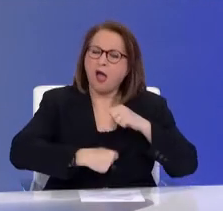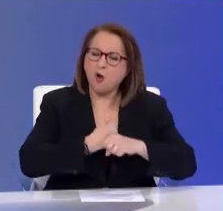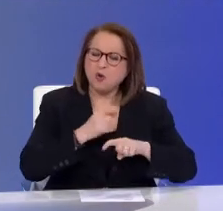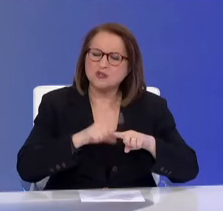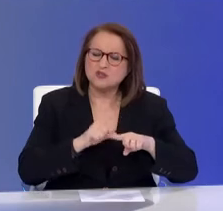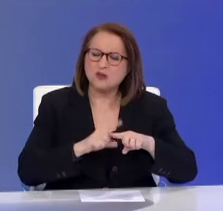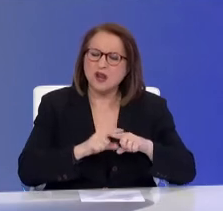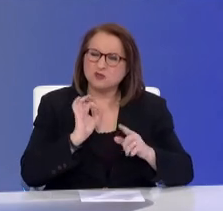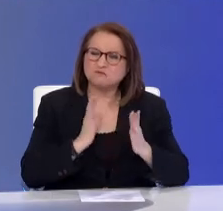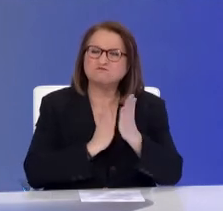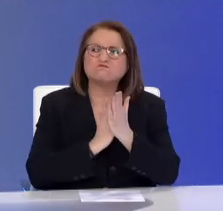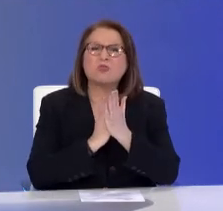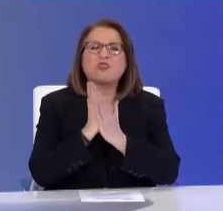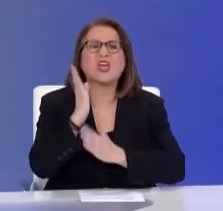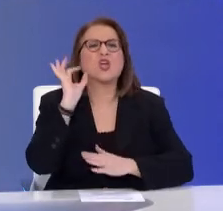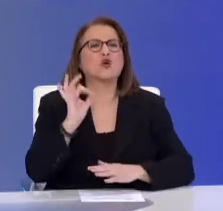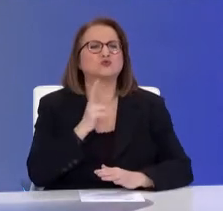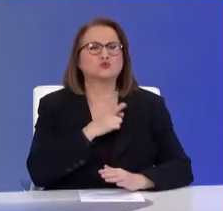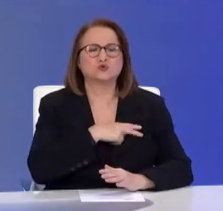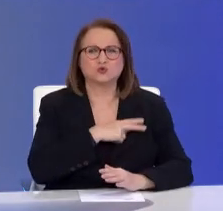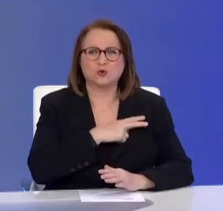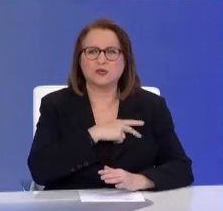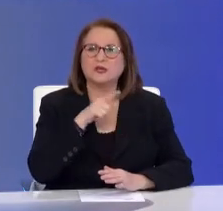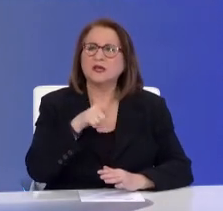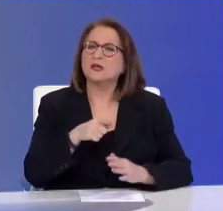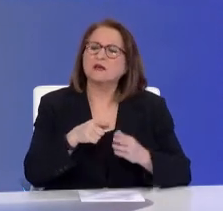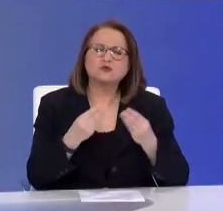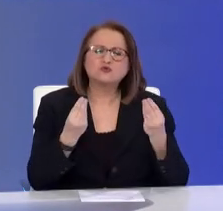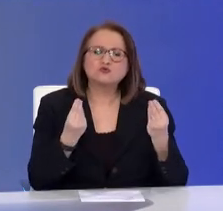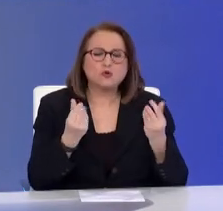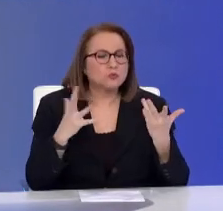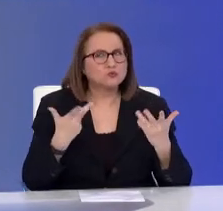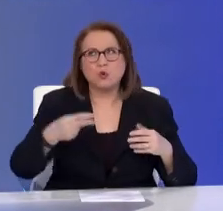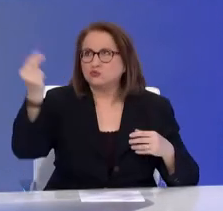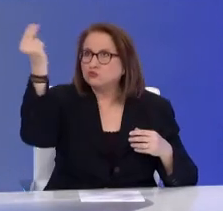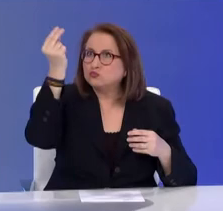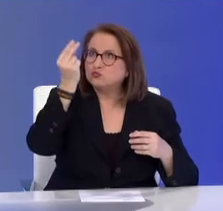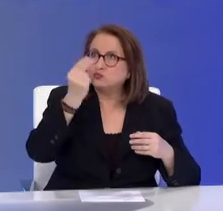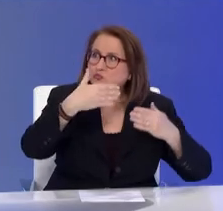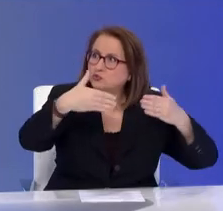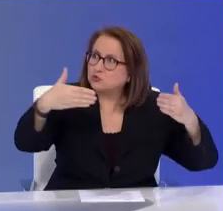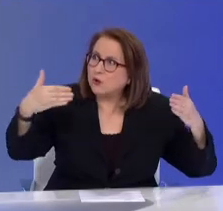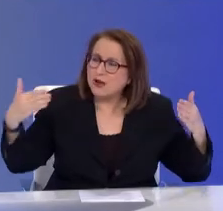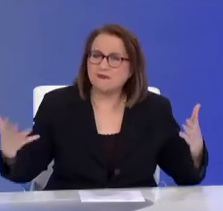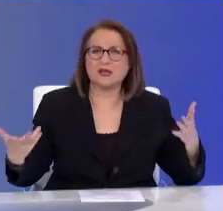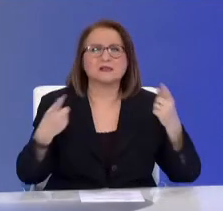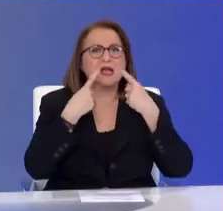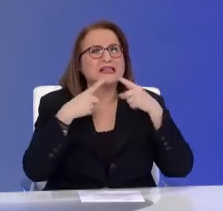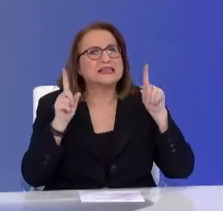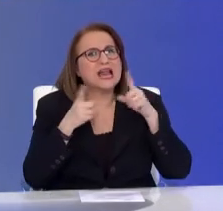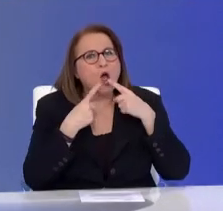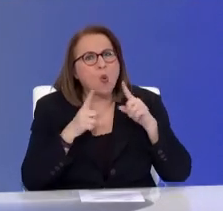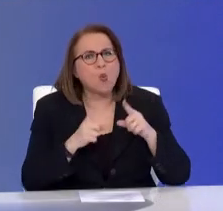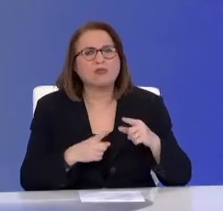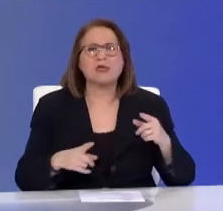εκφράζεται μέσα από καλλιτεχνήματα, από τα τραγούδια, τη